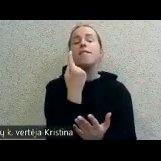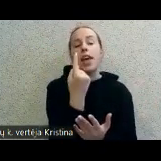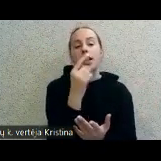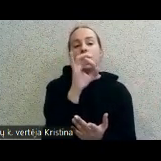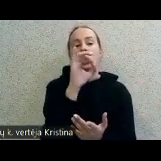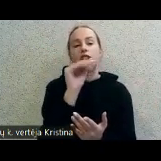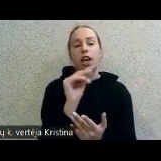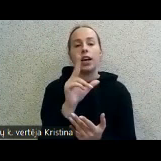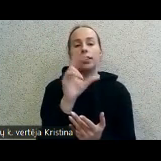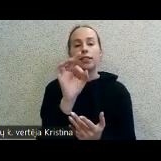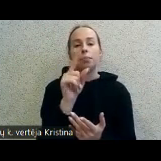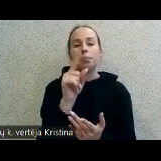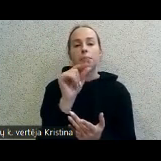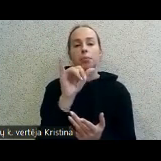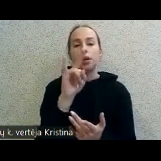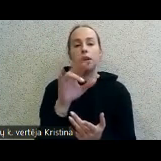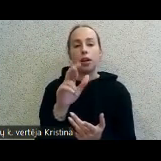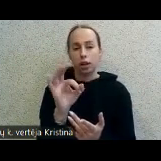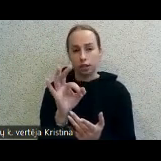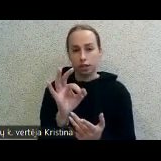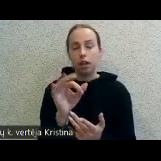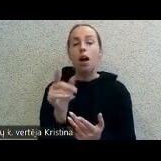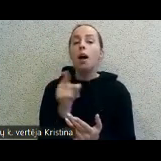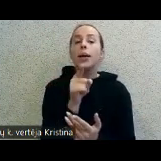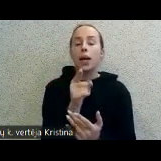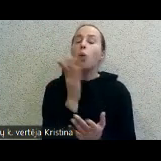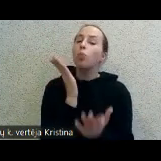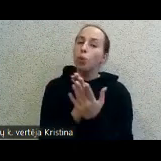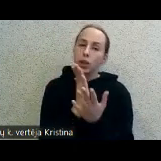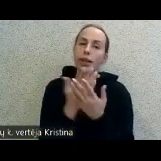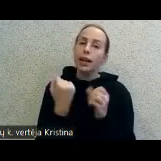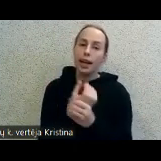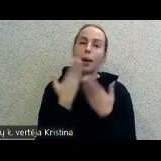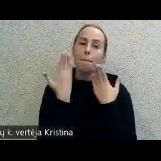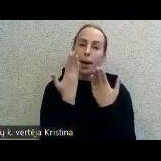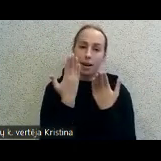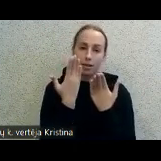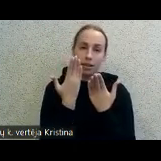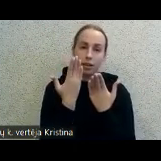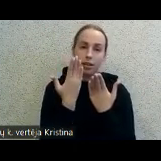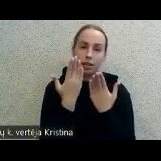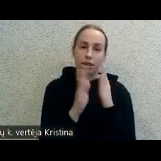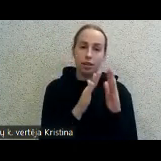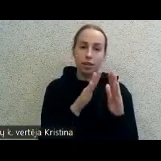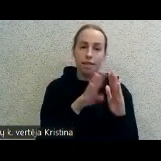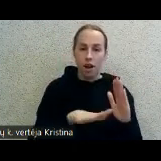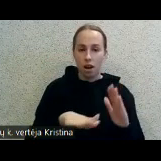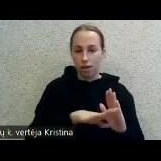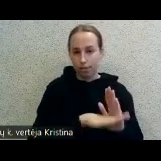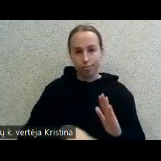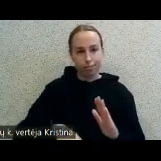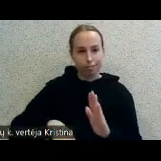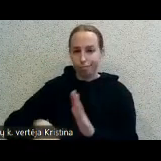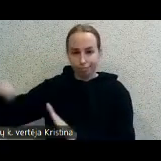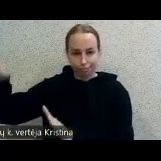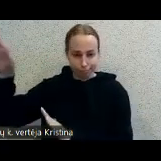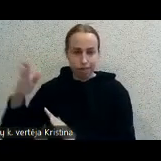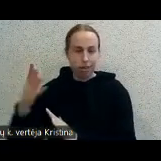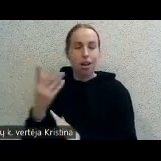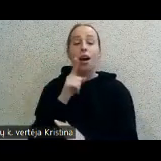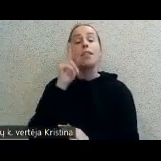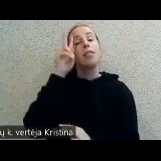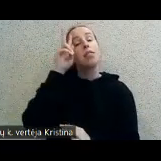privalomas. Taigi visi privalo perskaityti Šekspyrą nuo pat pradinių mokyklų ir toliau. Nežinau, ar tai